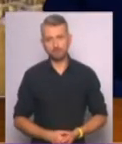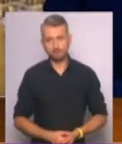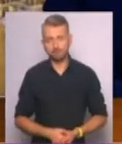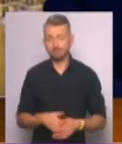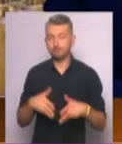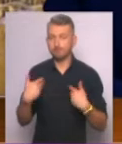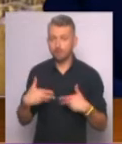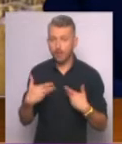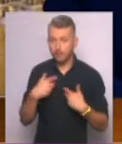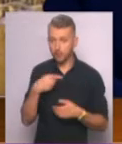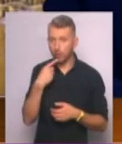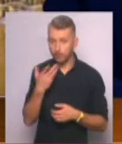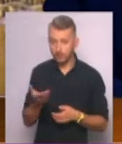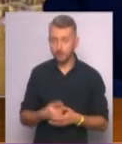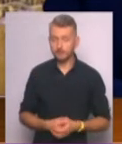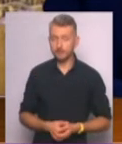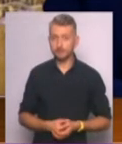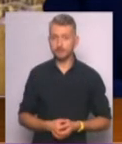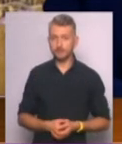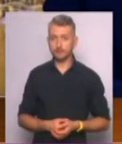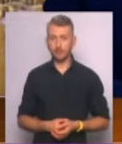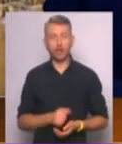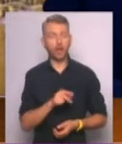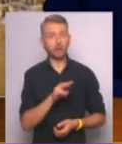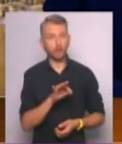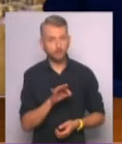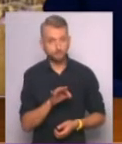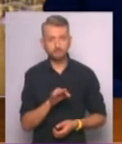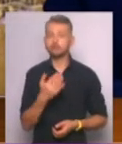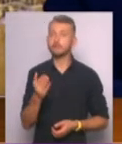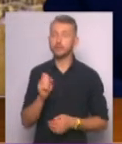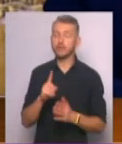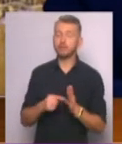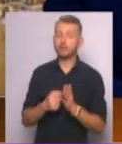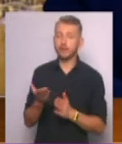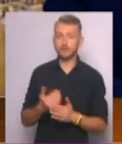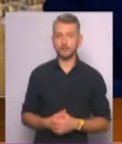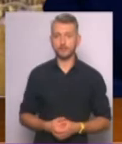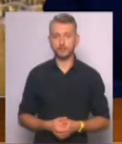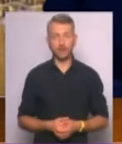Прошу, будь ласка, говоріть. Ви в прямому ефірі. Алло. Так, ставте ваше запитання, раді чути.